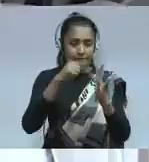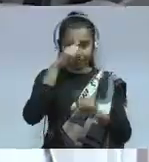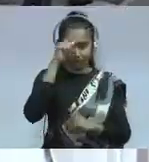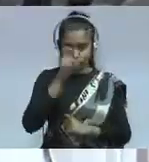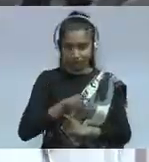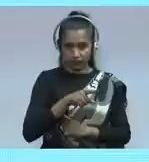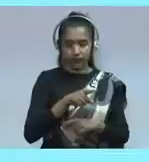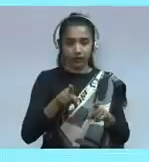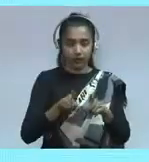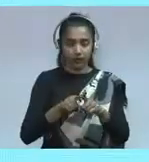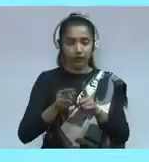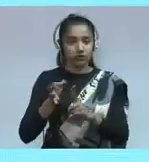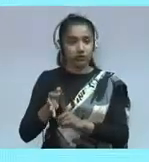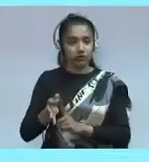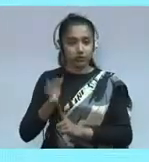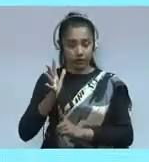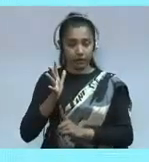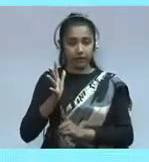සභාපති